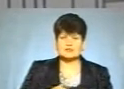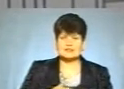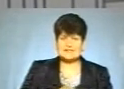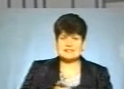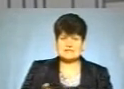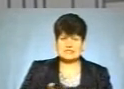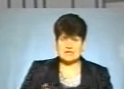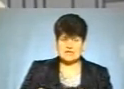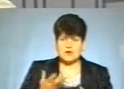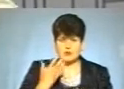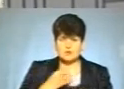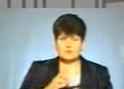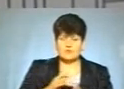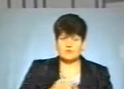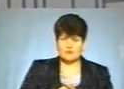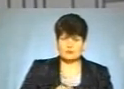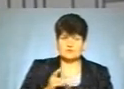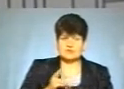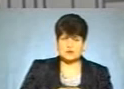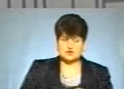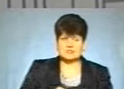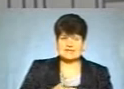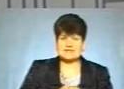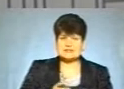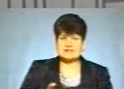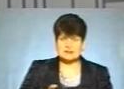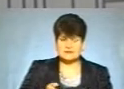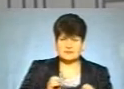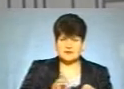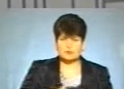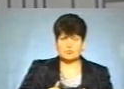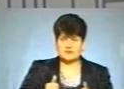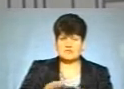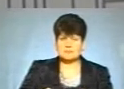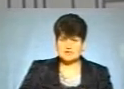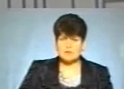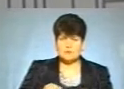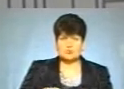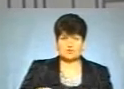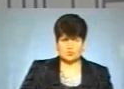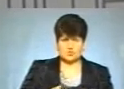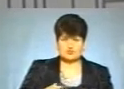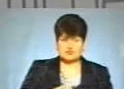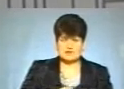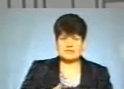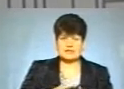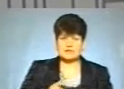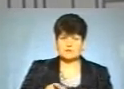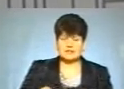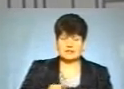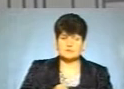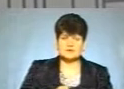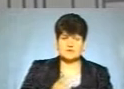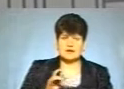вводимо префектів, завершуємо децентралізацію, віддаємо всі повноваження на місця, ми точно можемо скоротити кількість людей, які